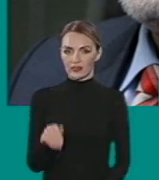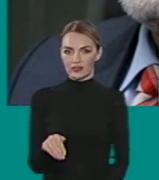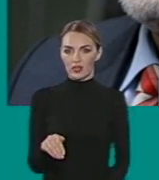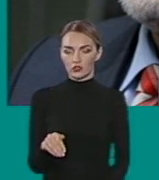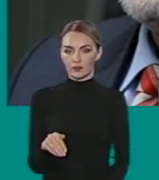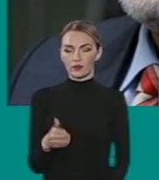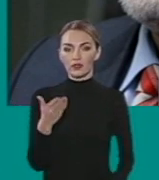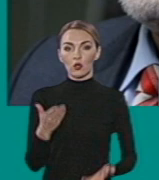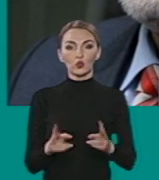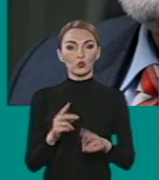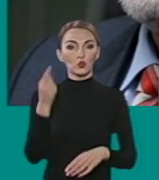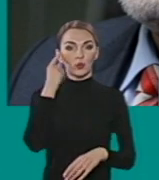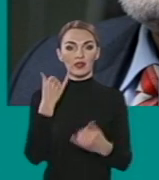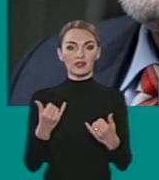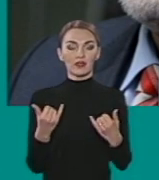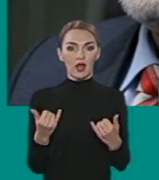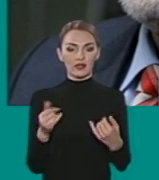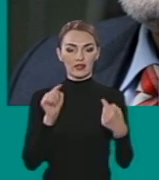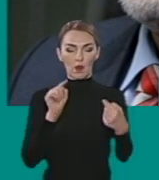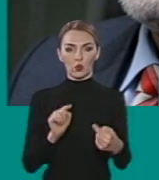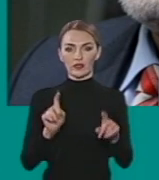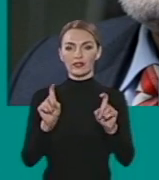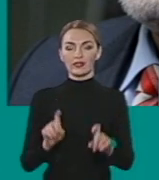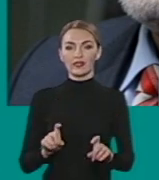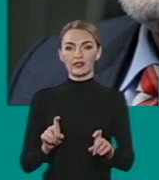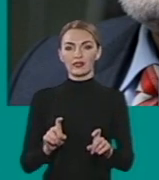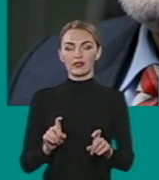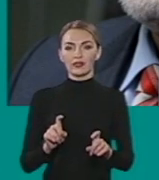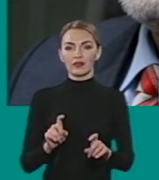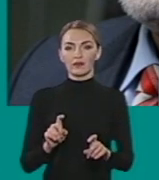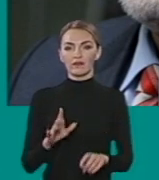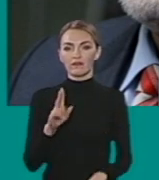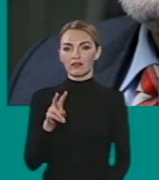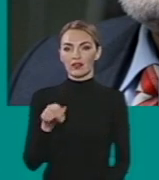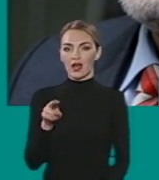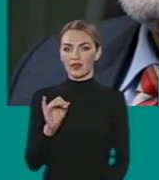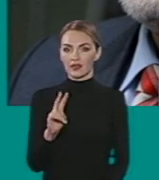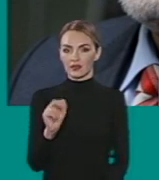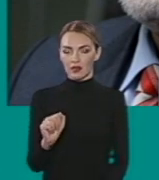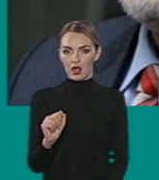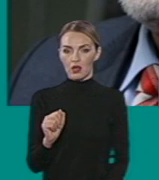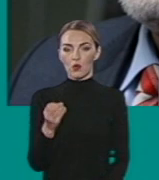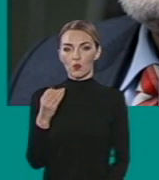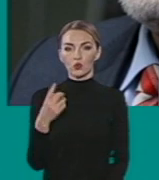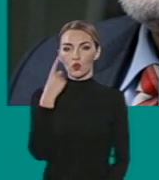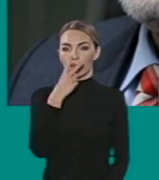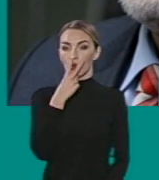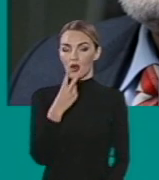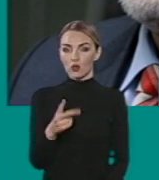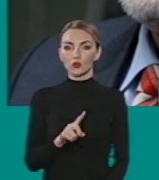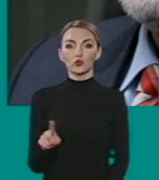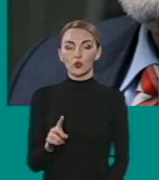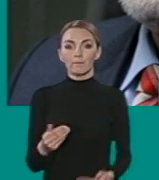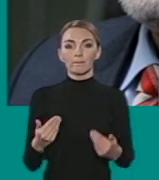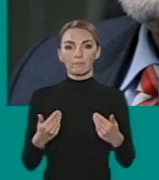якщо хтось думає, от зараз напроти мене сидить владика Климент, і він мені просто очами показує про те, що